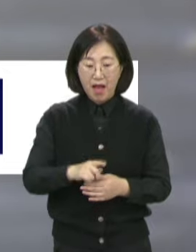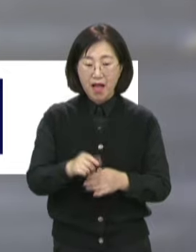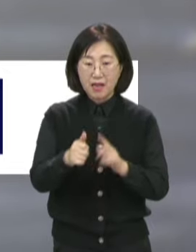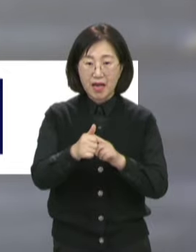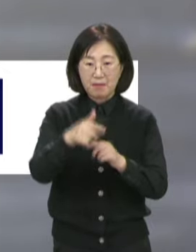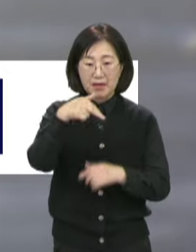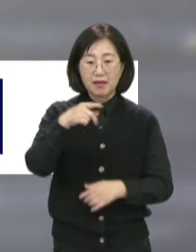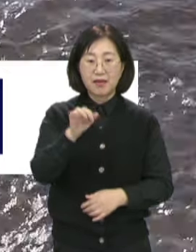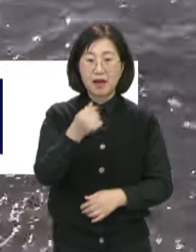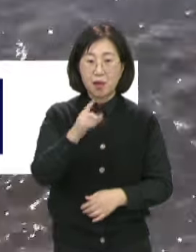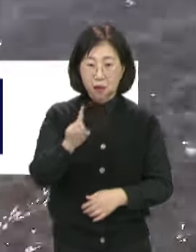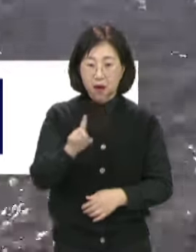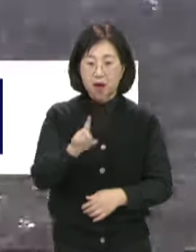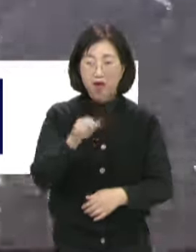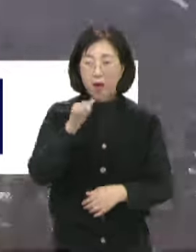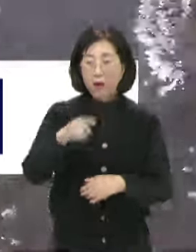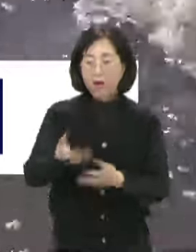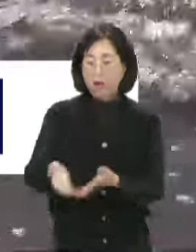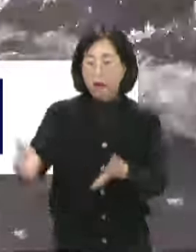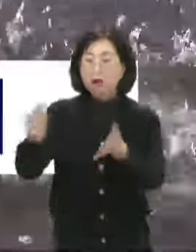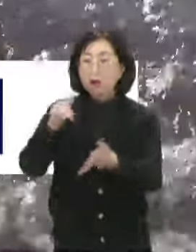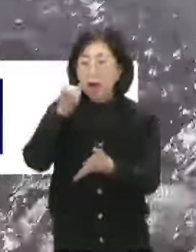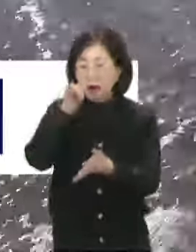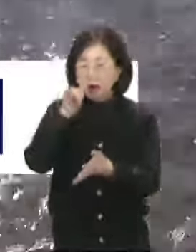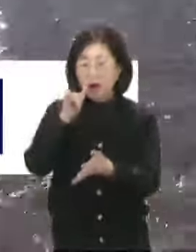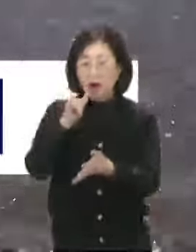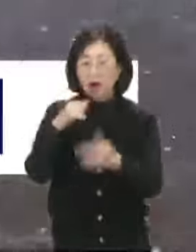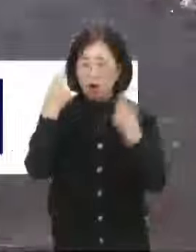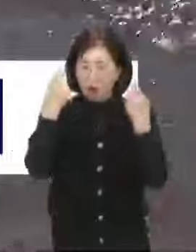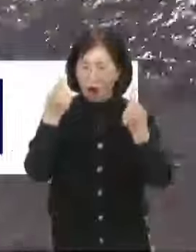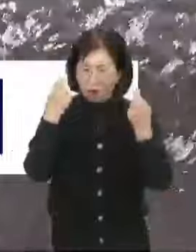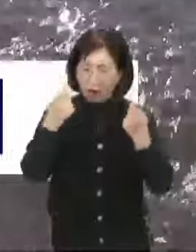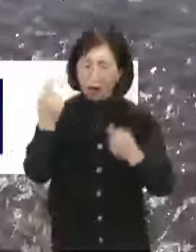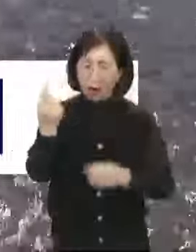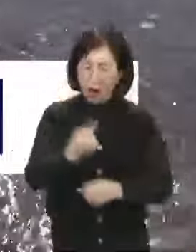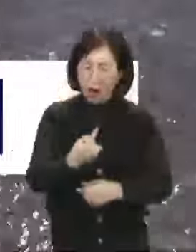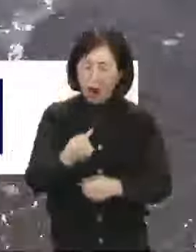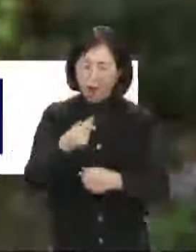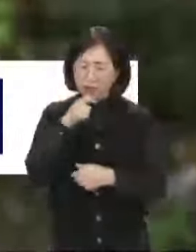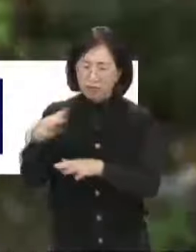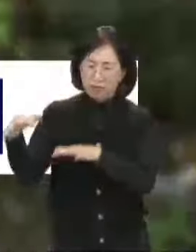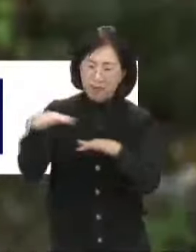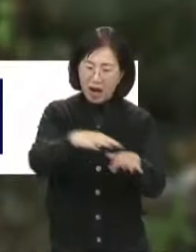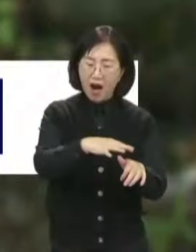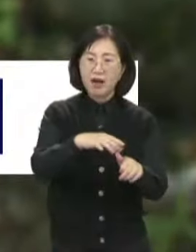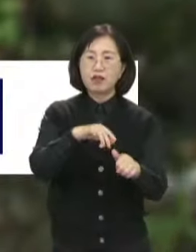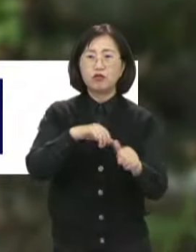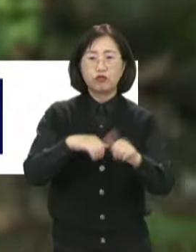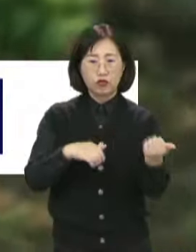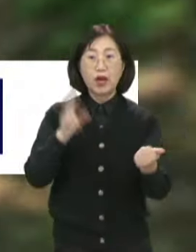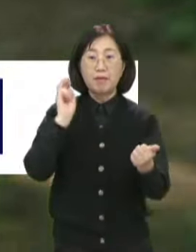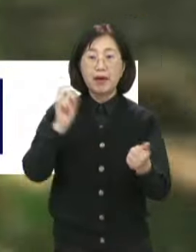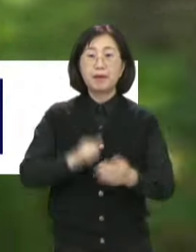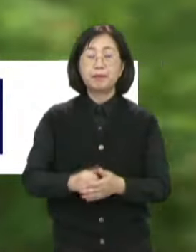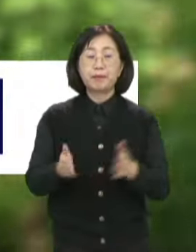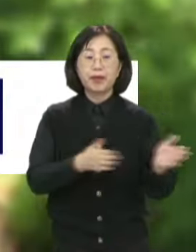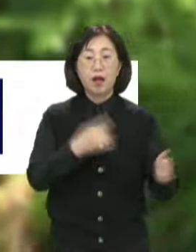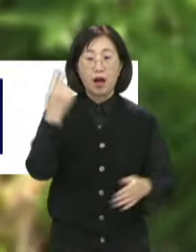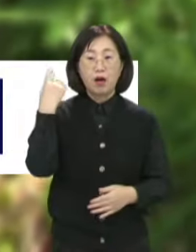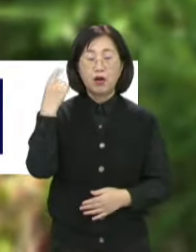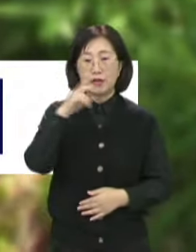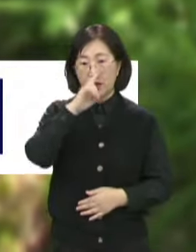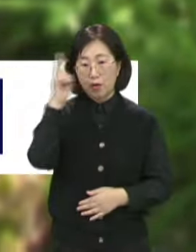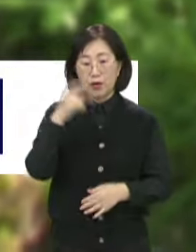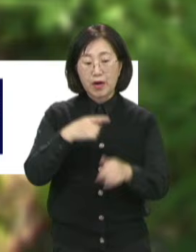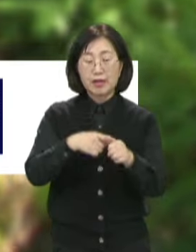신고 옆에는 해루 바구니가 있었다며 관광을 하러 왔다가 실족사한 것으로 보고 있습니다 어제 오후 1시